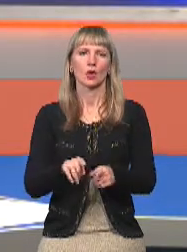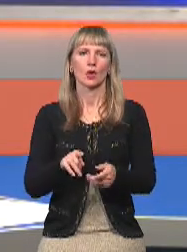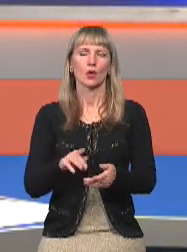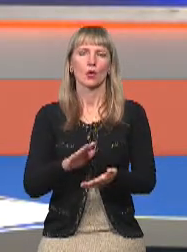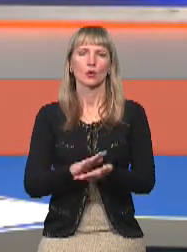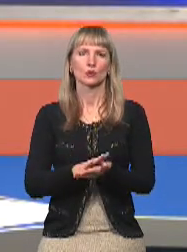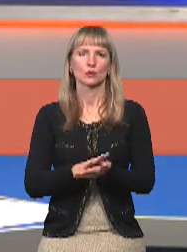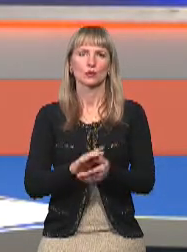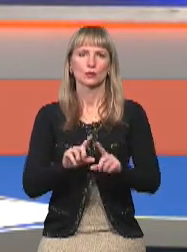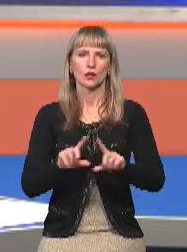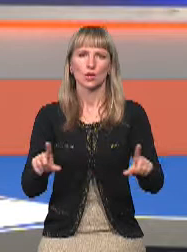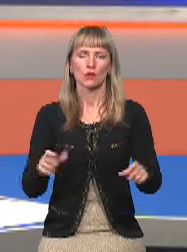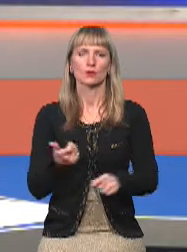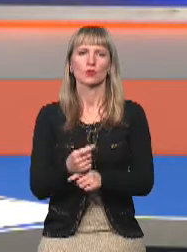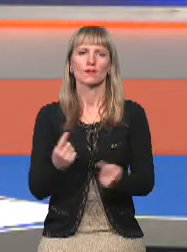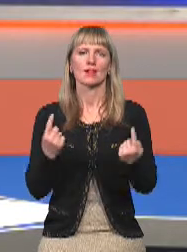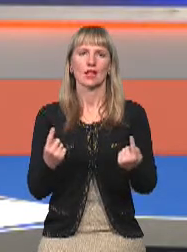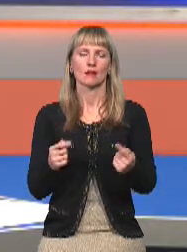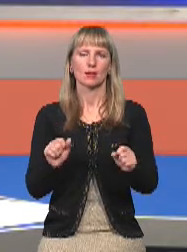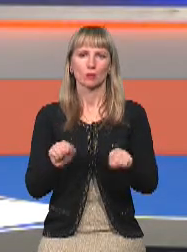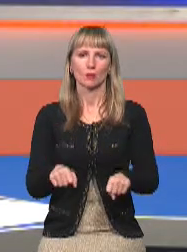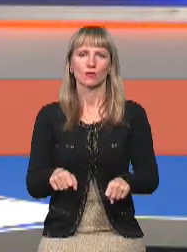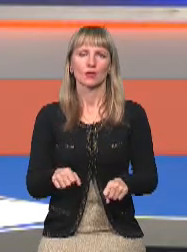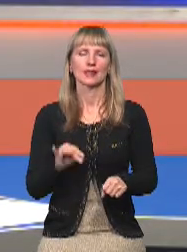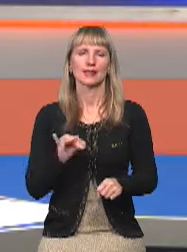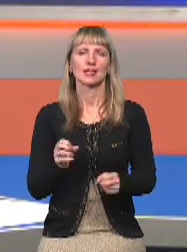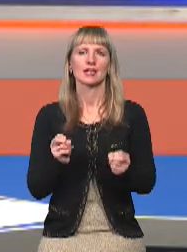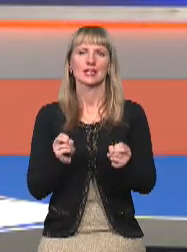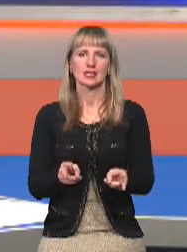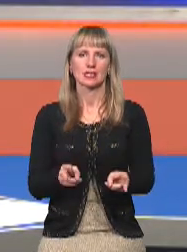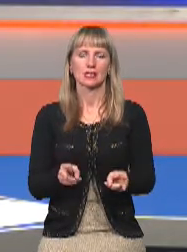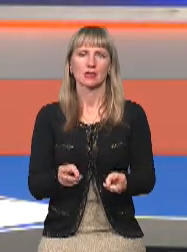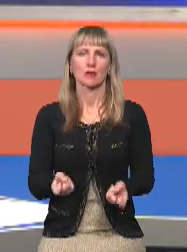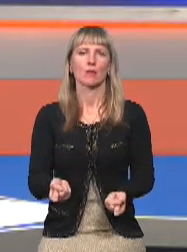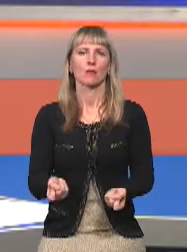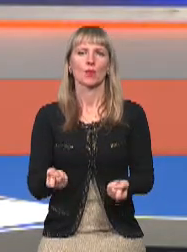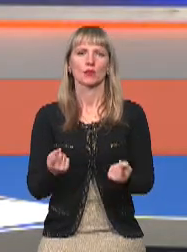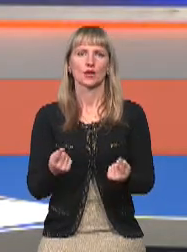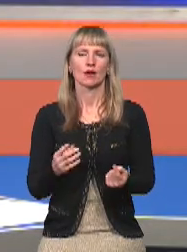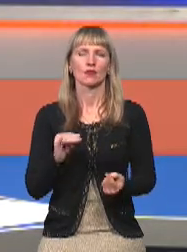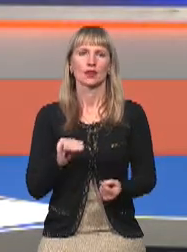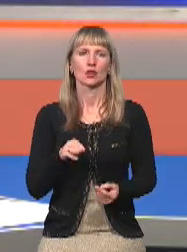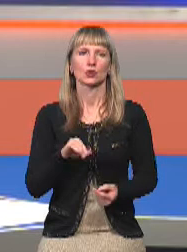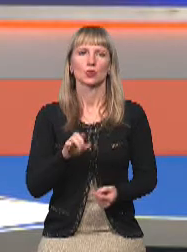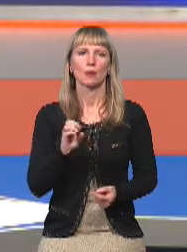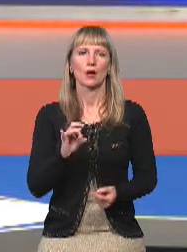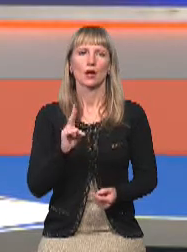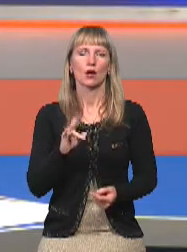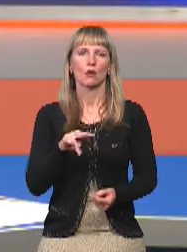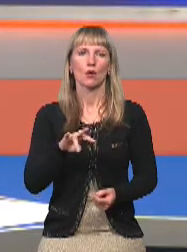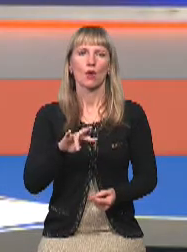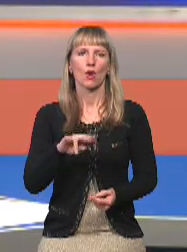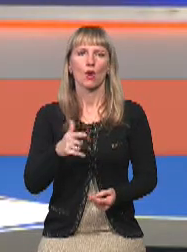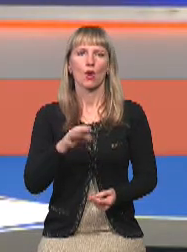установах досить велика ймовірність і ризиків появи і туберкульозу, і різних